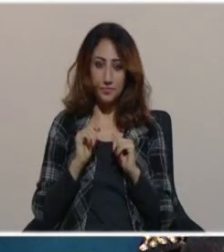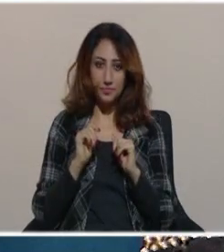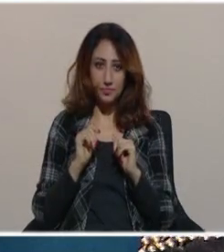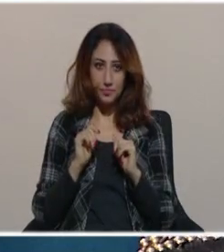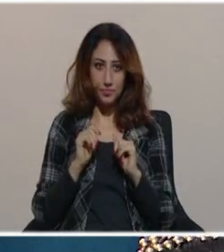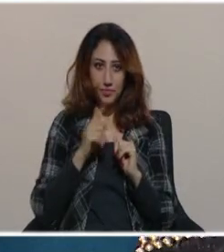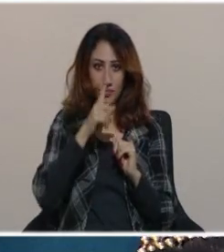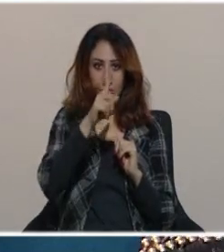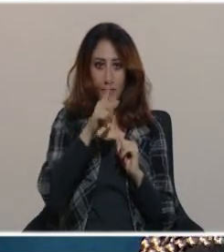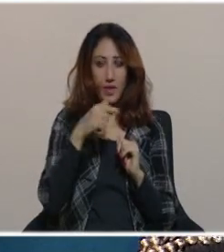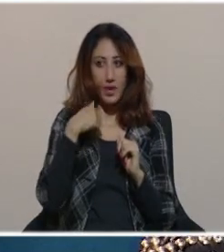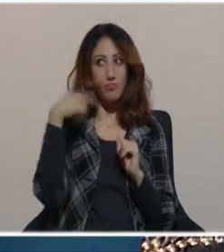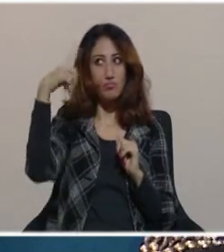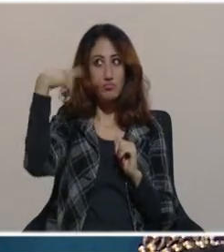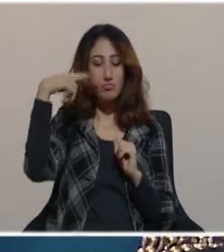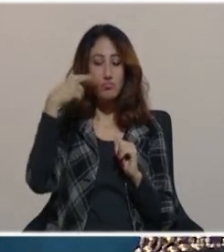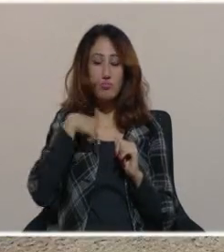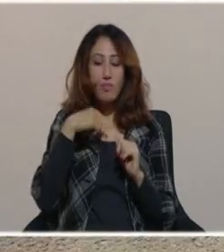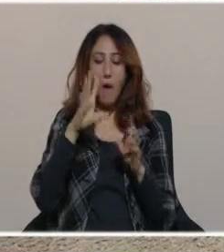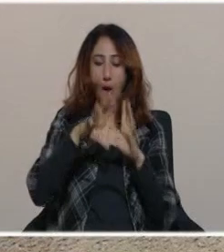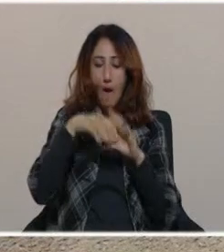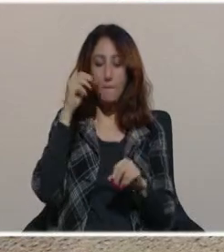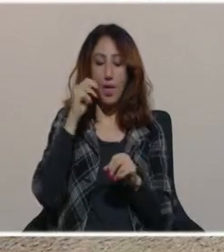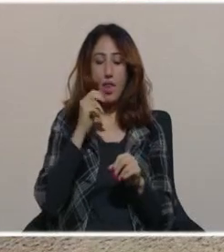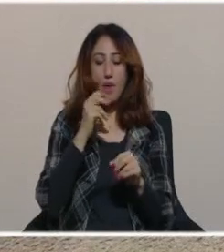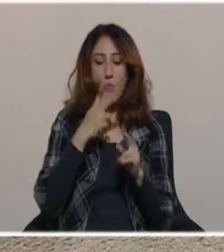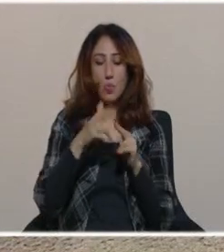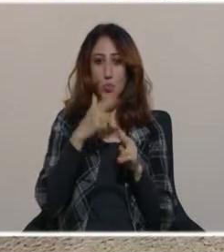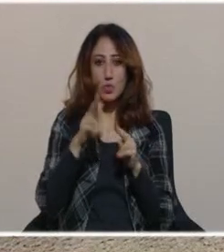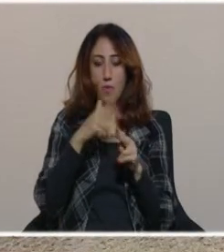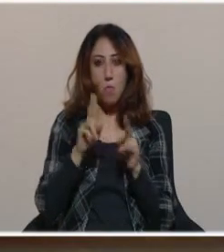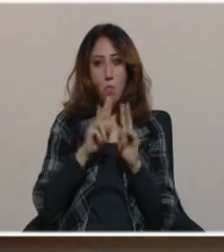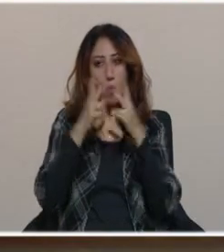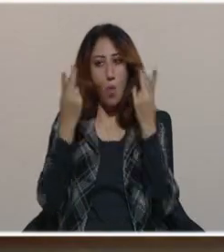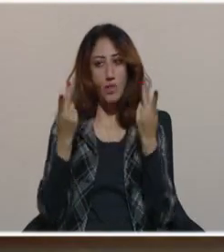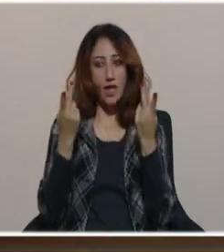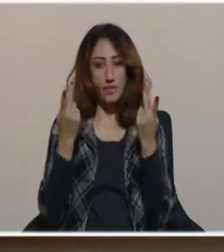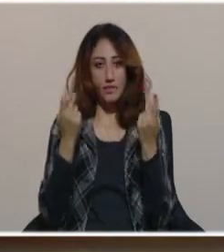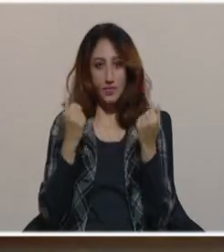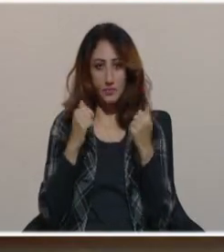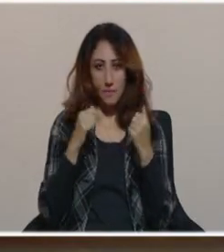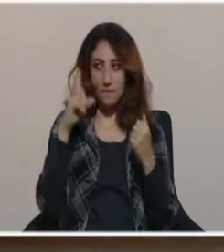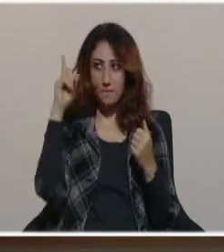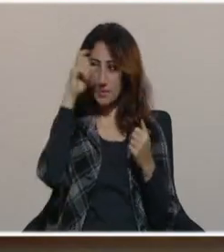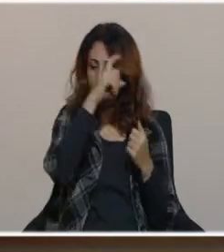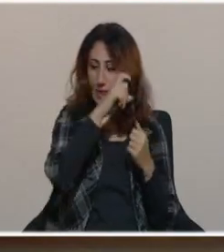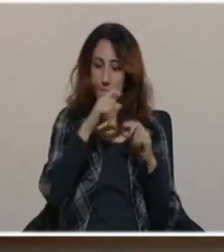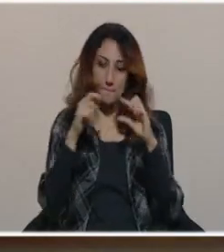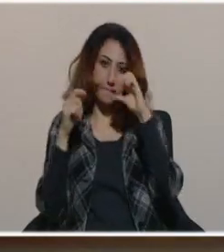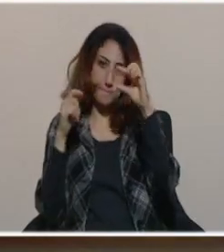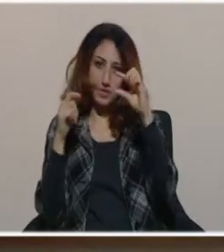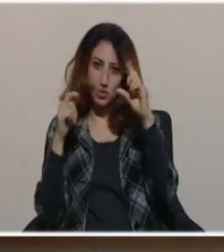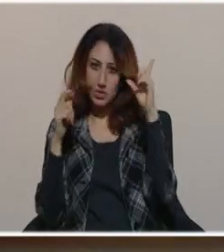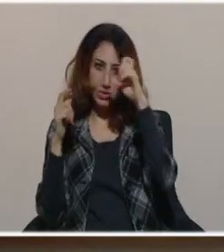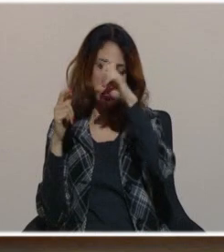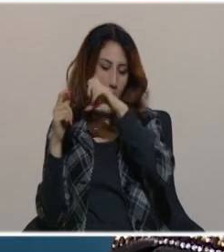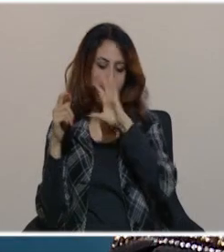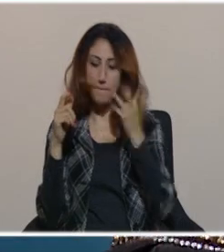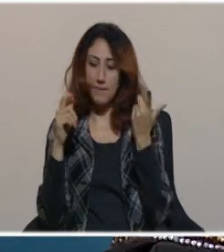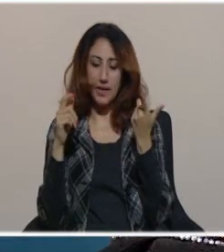النظر بتاعتي. فأنا لقيت السكة دي وحبيت السكة دي لأنها مختلفة. إيه أصعب مشهد أو إيه الماستر سين بالنسبة لك في